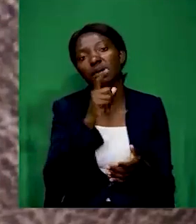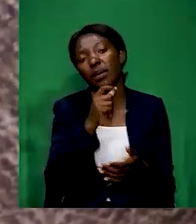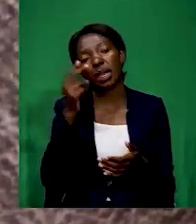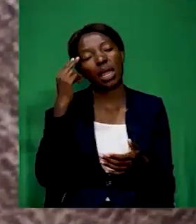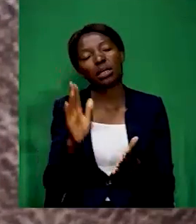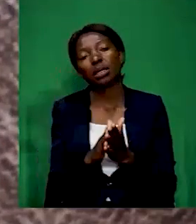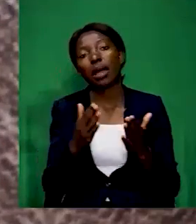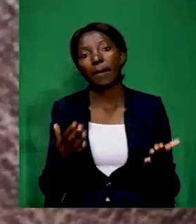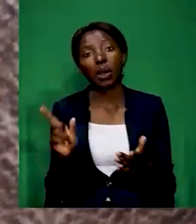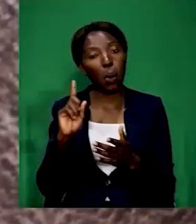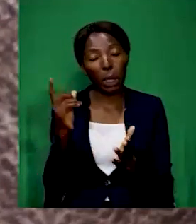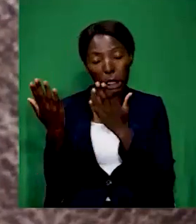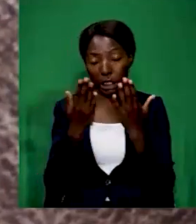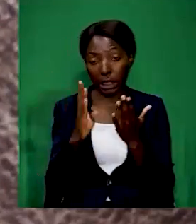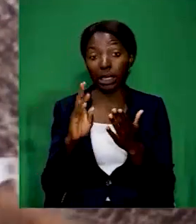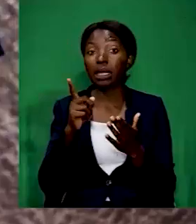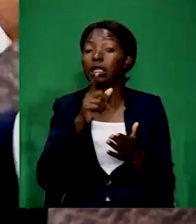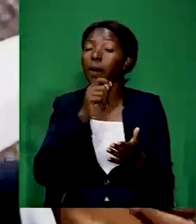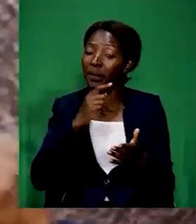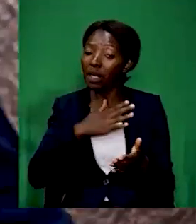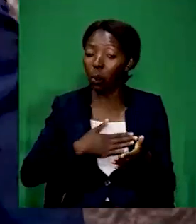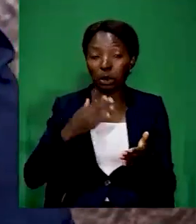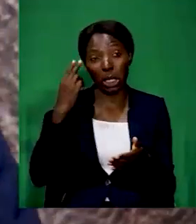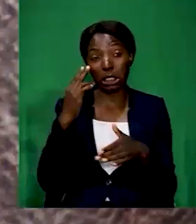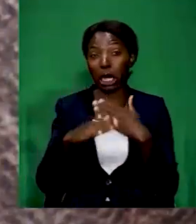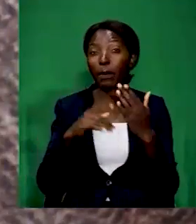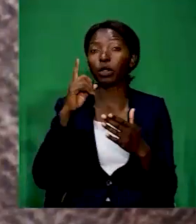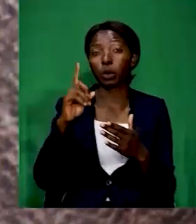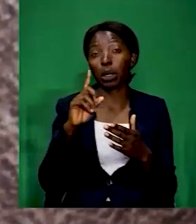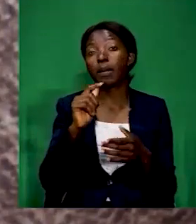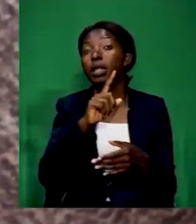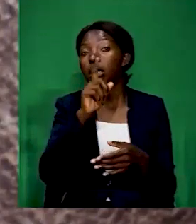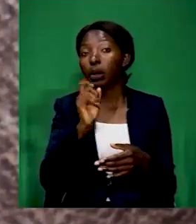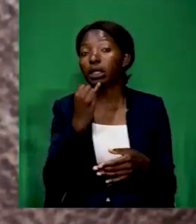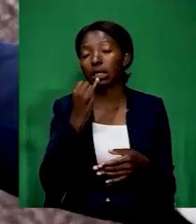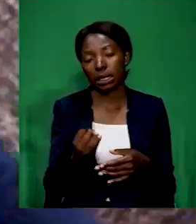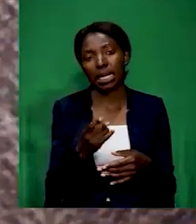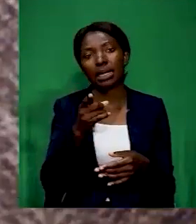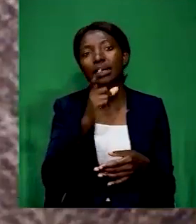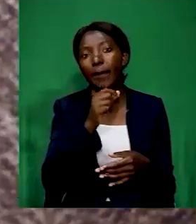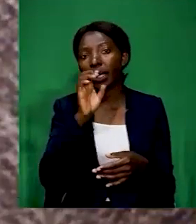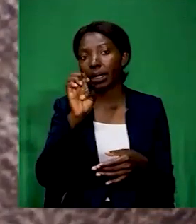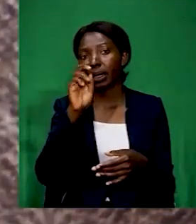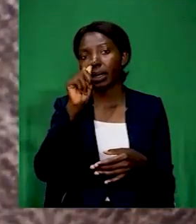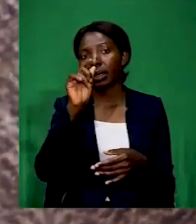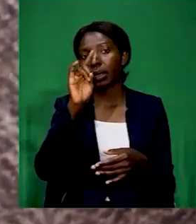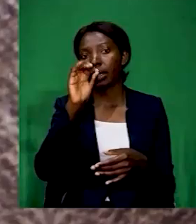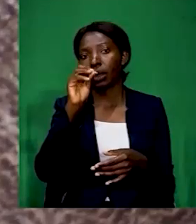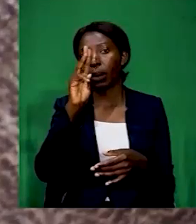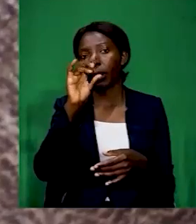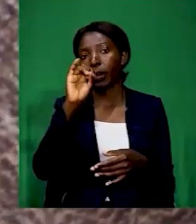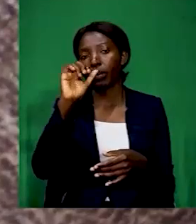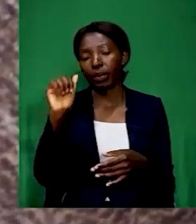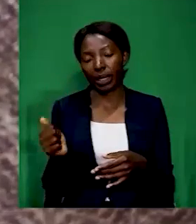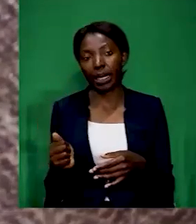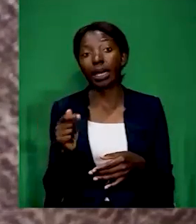iri kumutsanangurira. Chidiso chiripo. But wona mubvunzo. Uyu muEthiopian apana Bible study amboitwa.